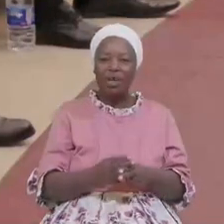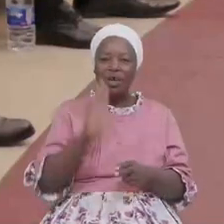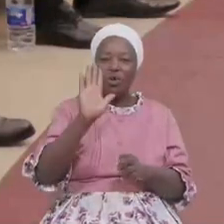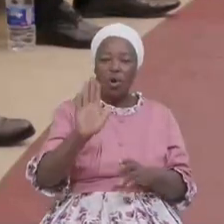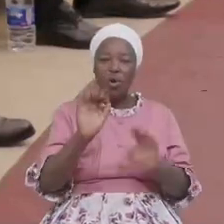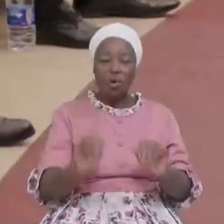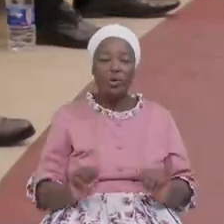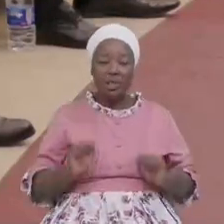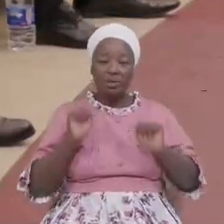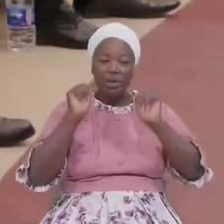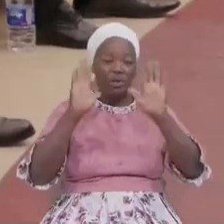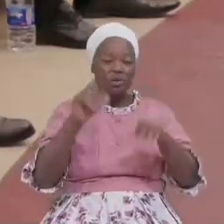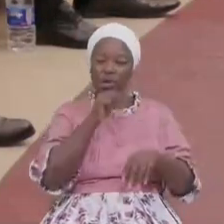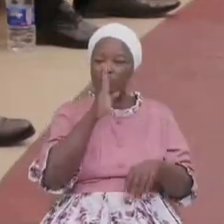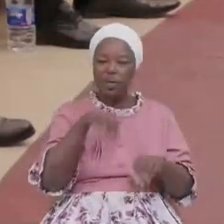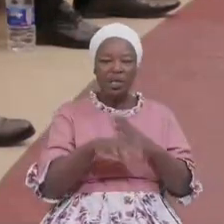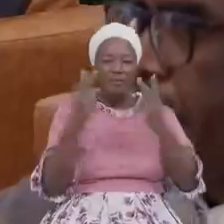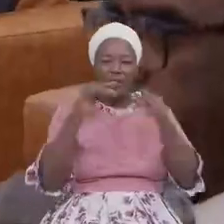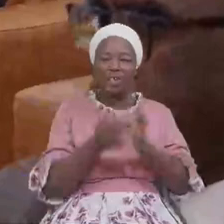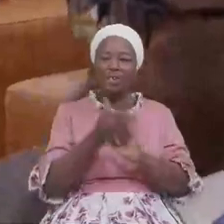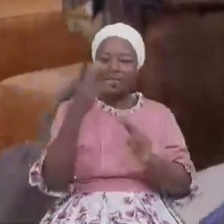ne sera pas vaine.